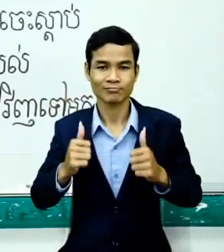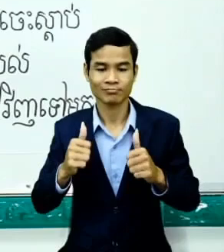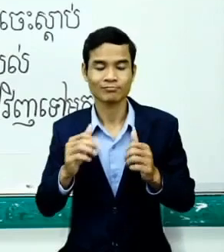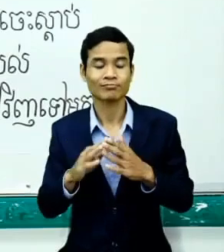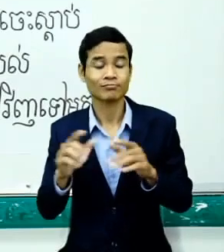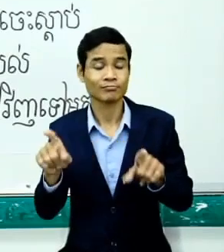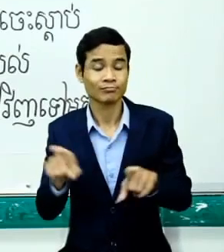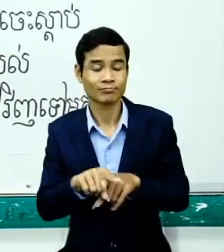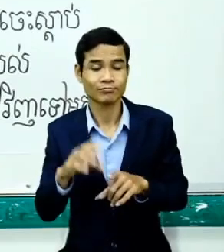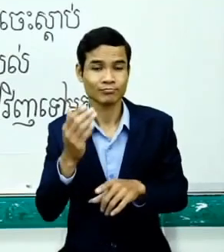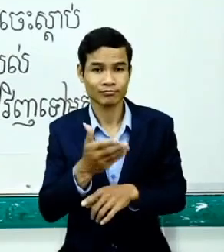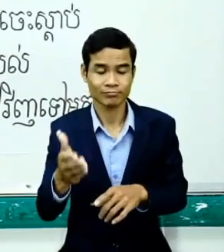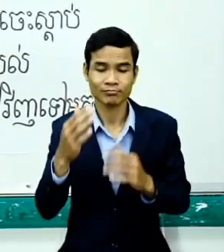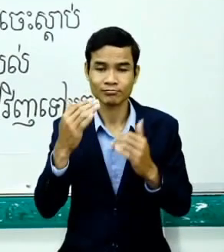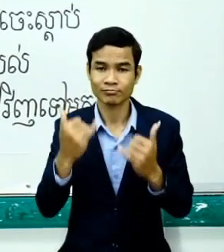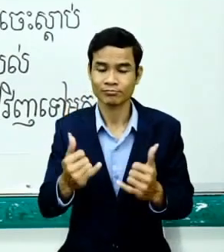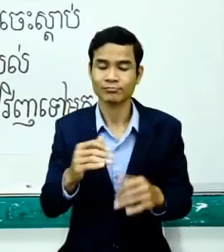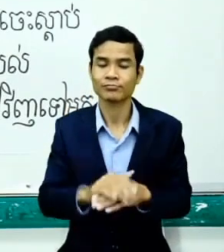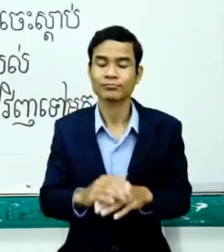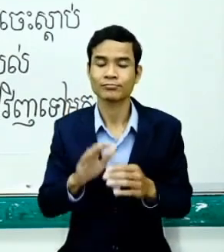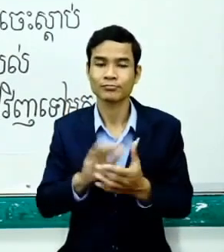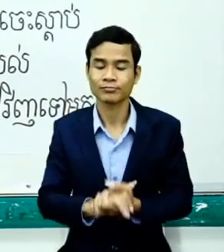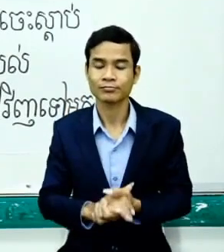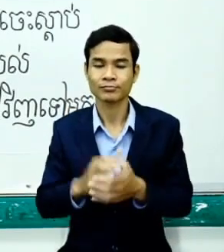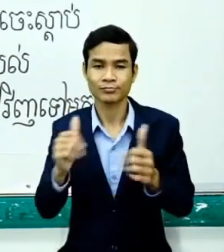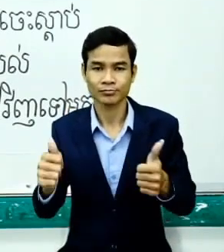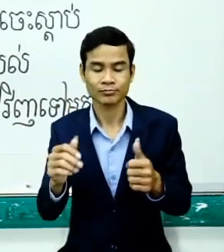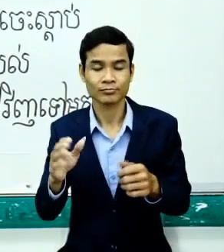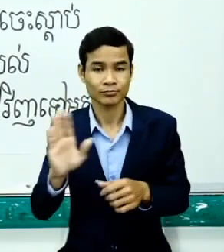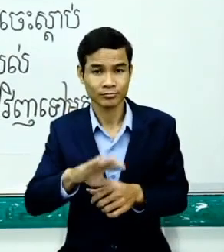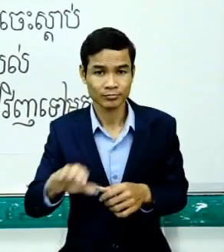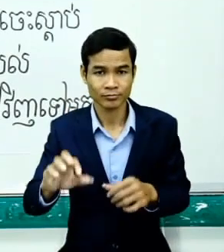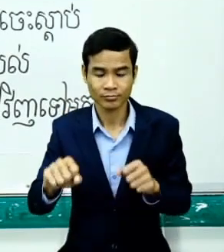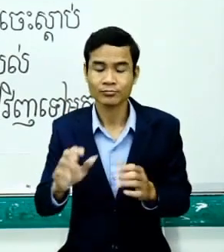na ta ai lỡ con bán cha tiêm thoát chậm lại